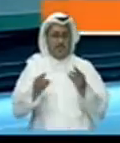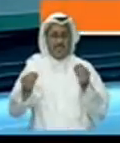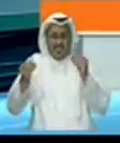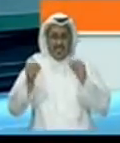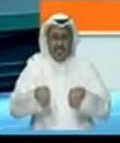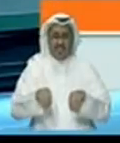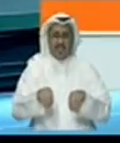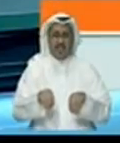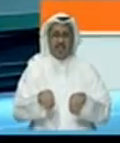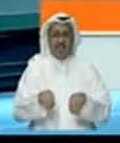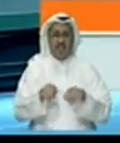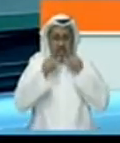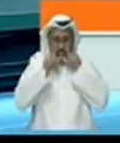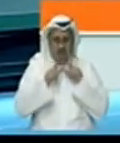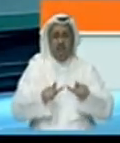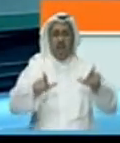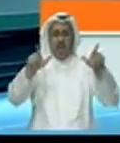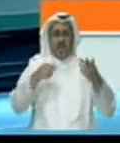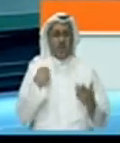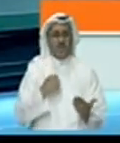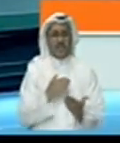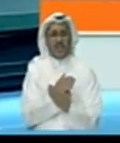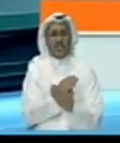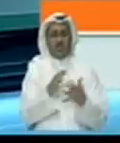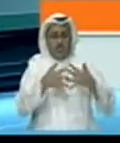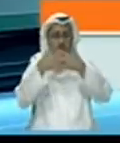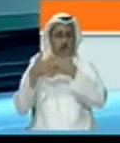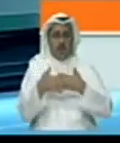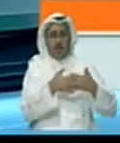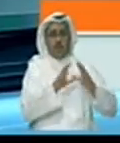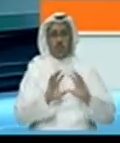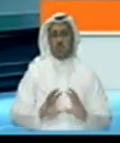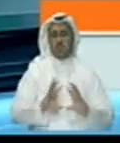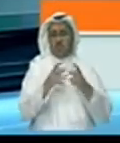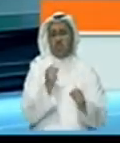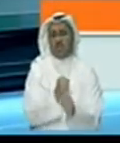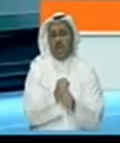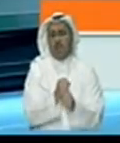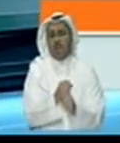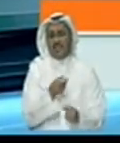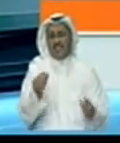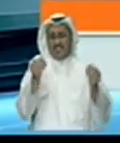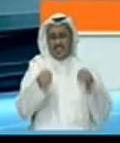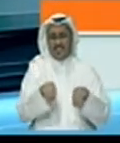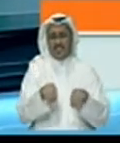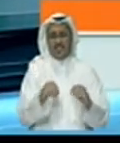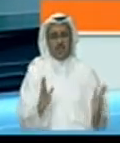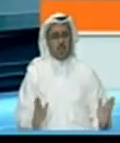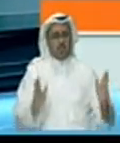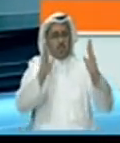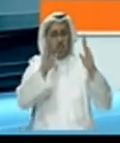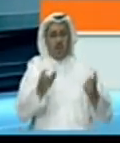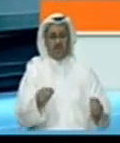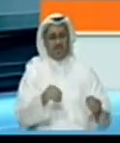وفي سياق آخر، أعلنت الخارجية الأمريكية أن مجموعة العمل المالي الدولية قد تصدت